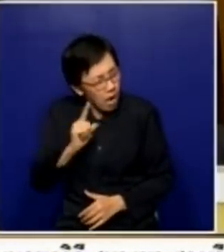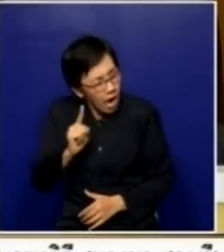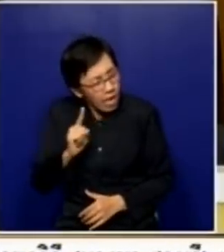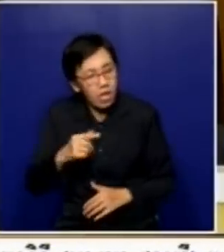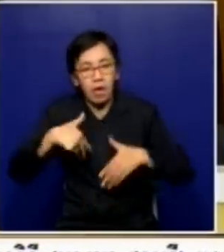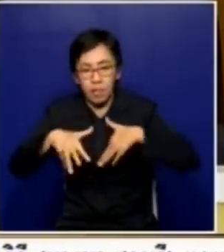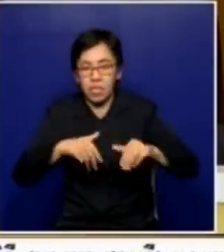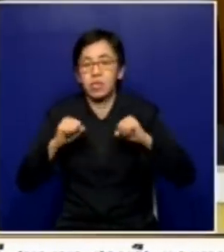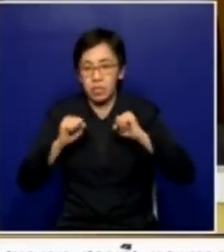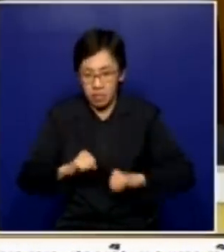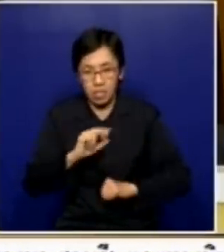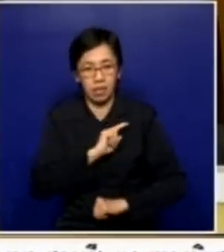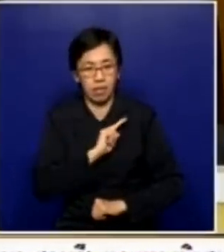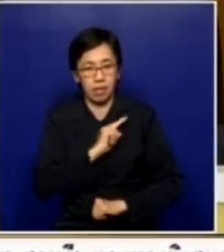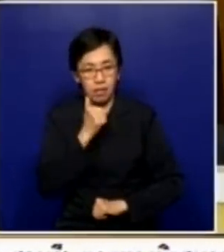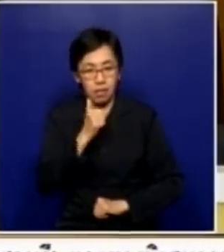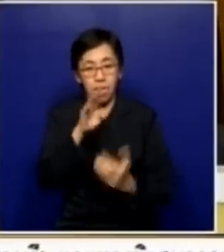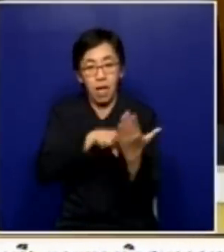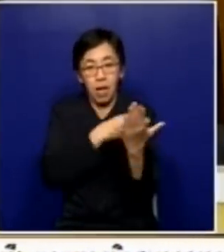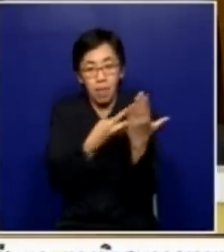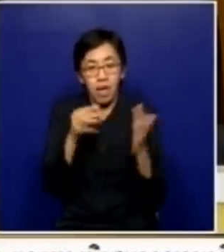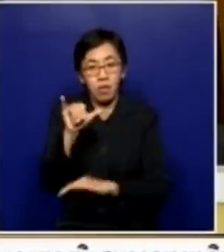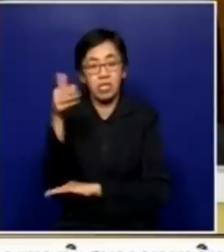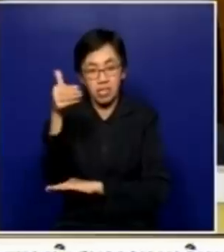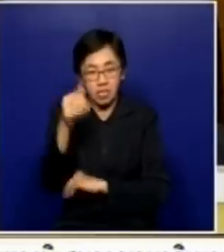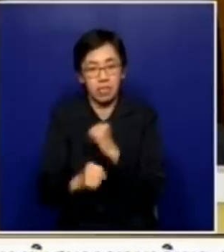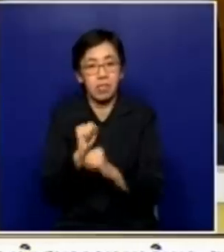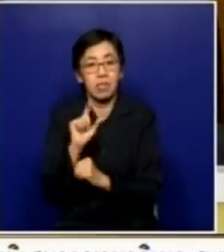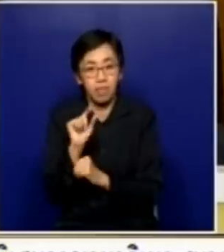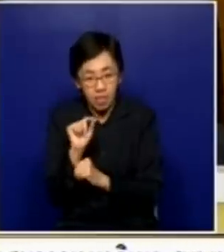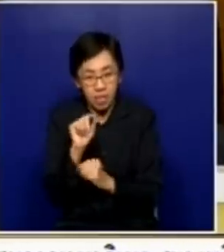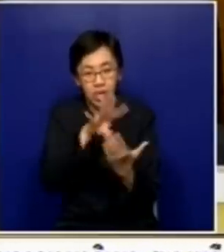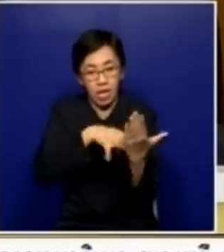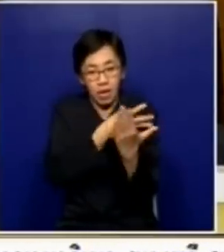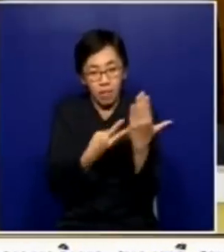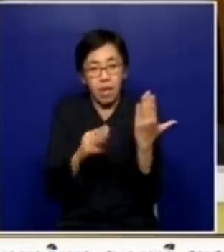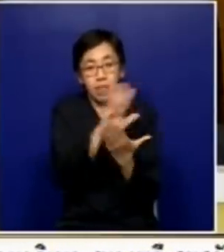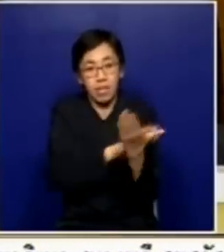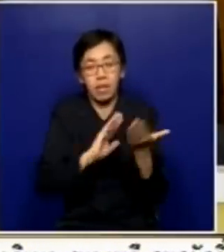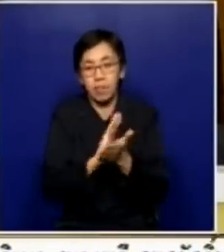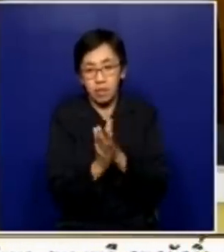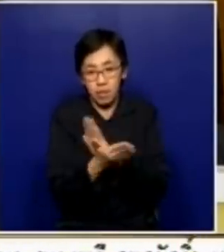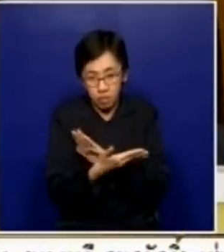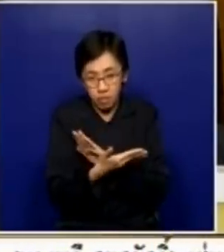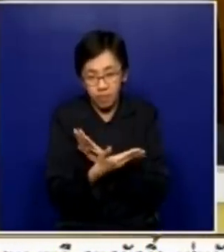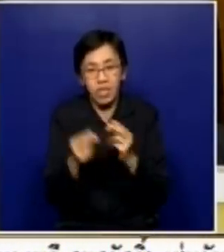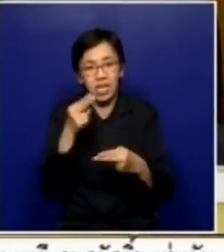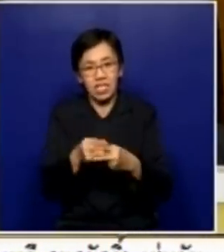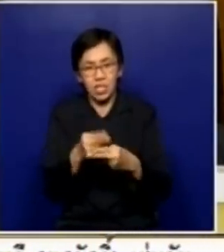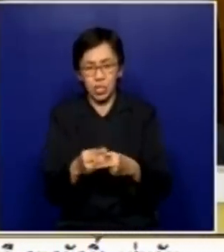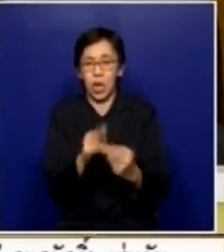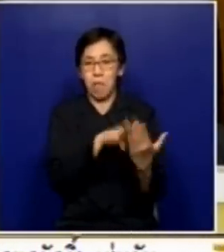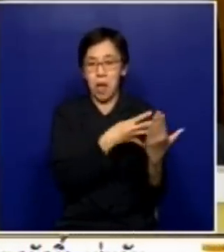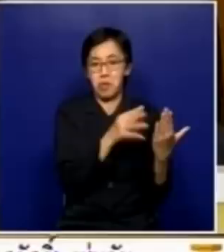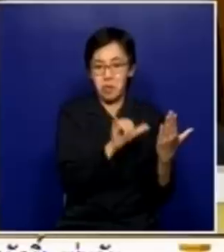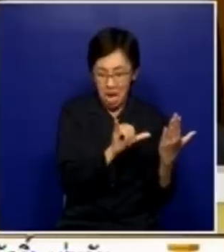เราเสนอว่าแผนยรศาตชาติ 20 ปี และแผนการปติรวประเทศซึ่งชื่อนั้นอาจะฟงดสวยหรู